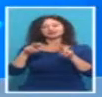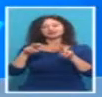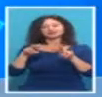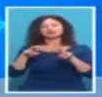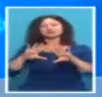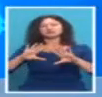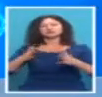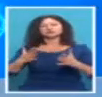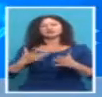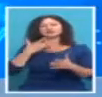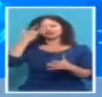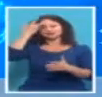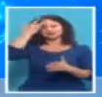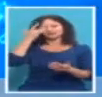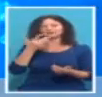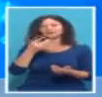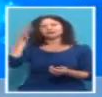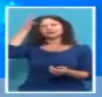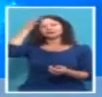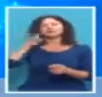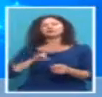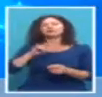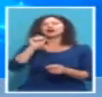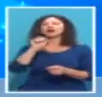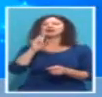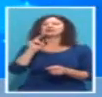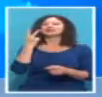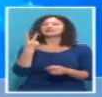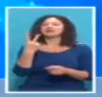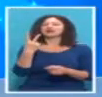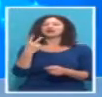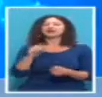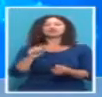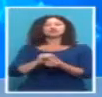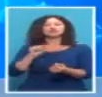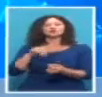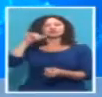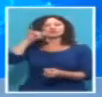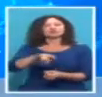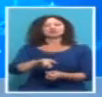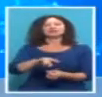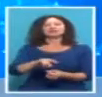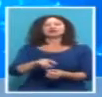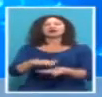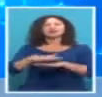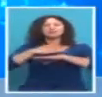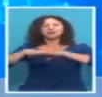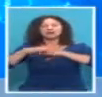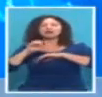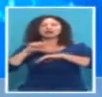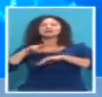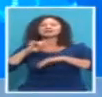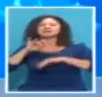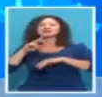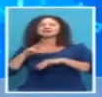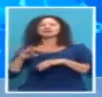инцидента, произошедшего летом. Напомним, что самолет Ан-2 совершил жесткую посадку на полях Алтынсаринского района. Как выяснилось, в